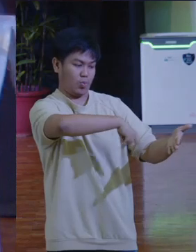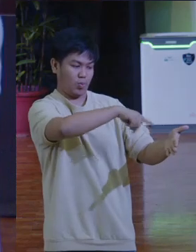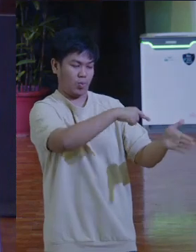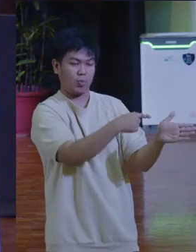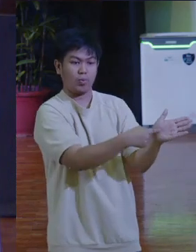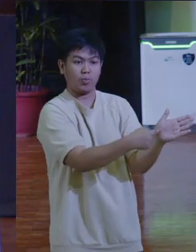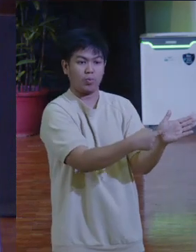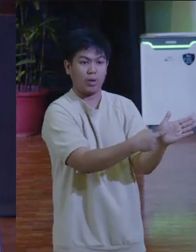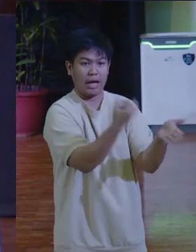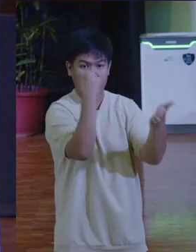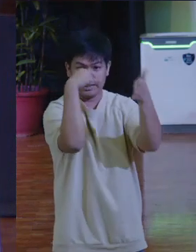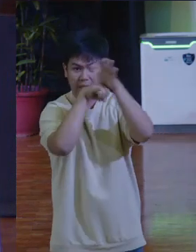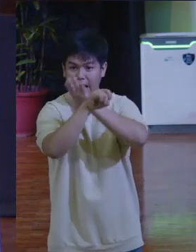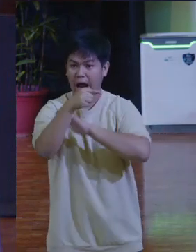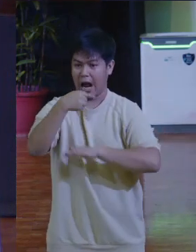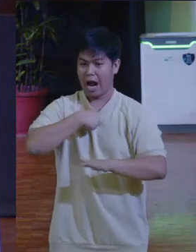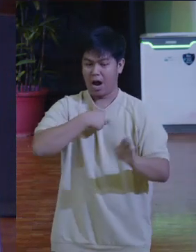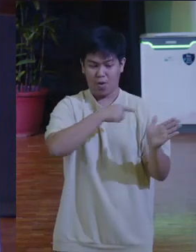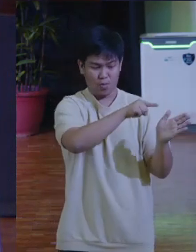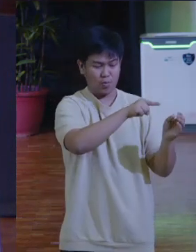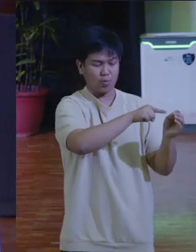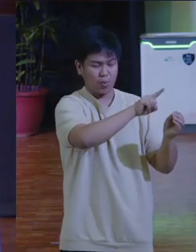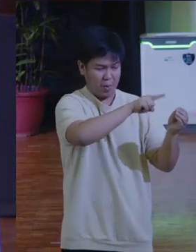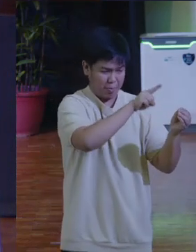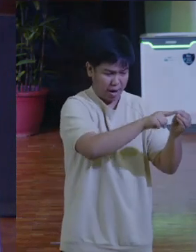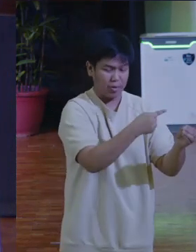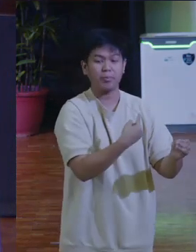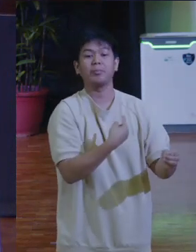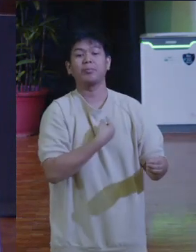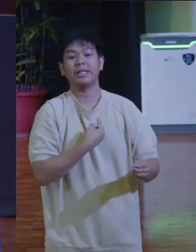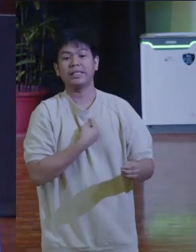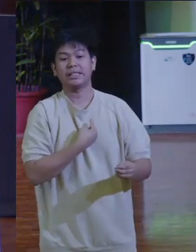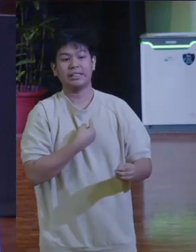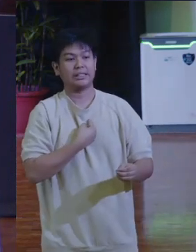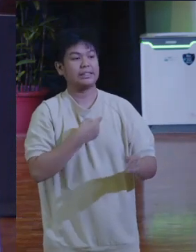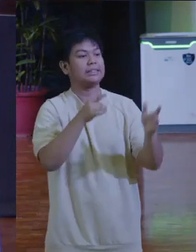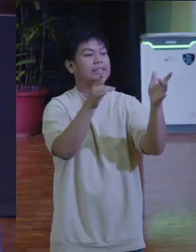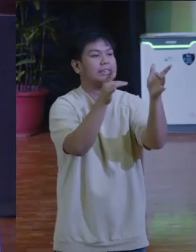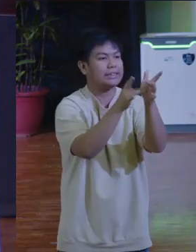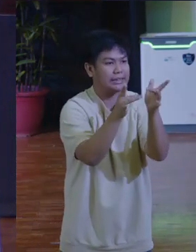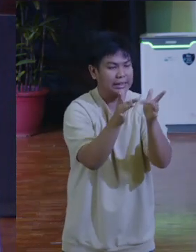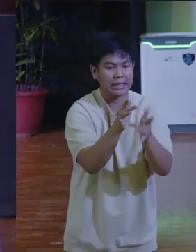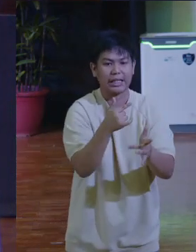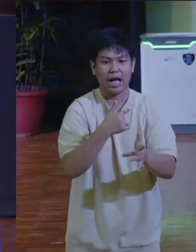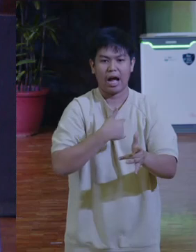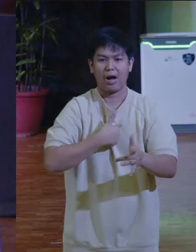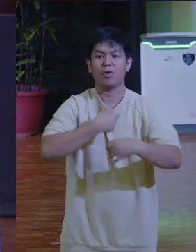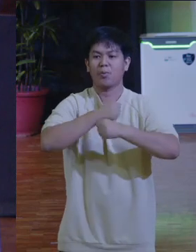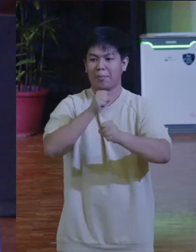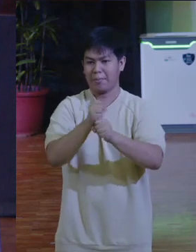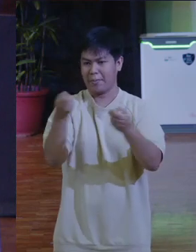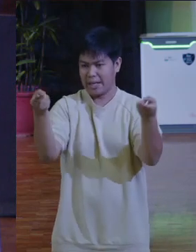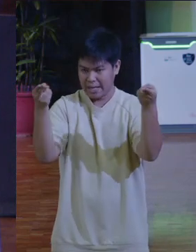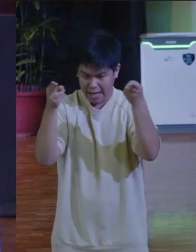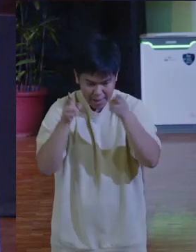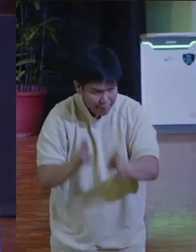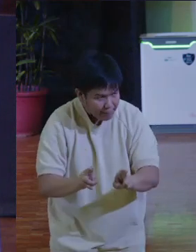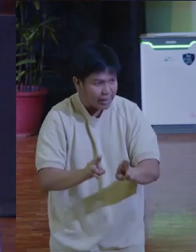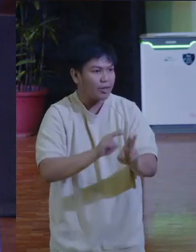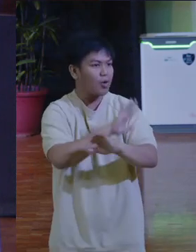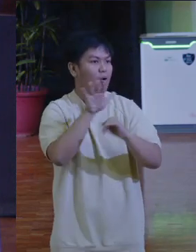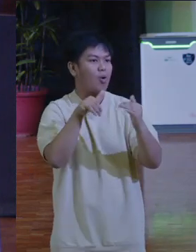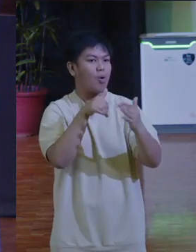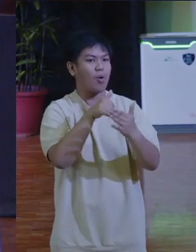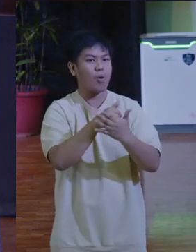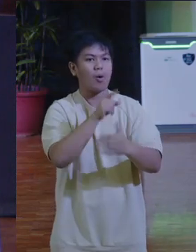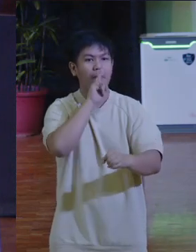ay ako, si Jesus. Ako ang nagtupad ng propesiyang yan. Ngayon,